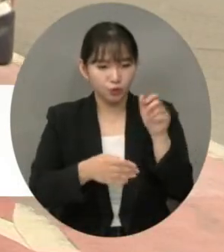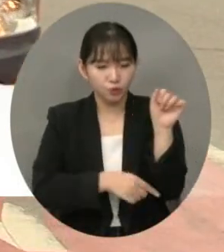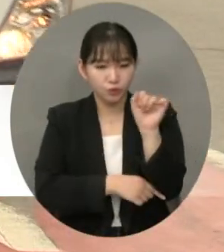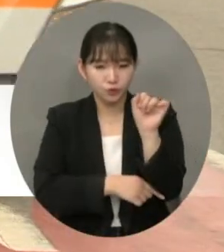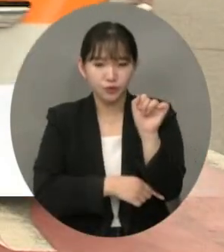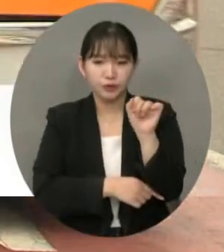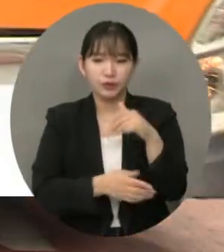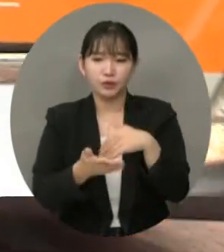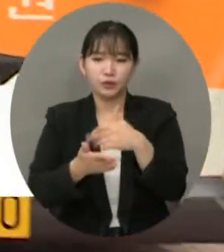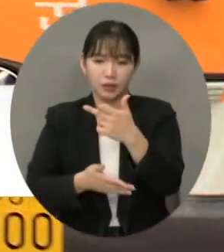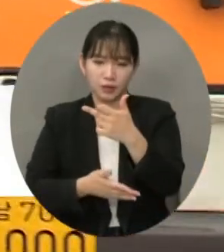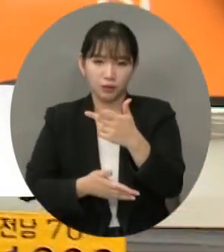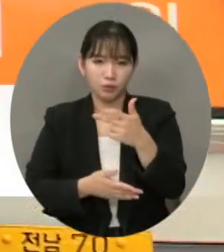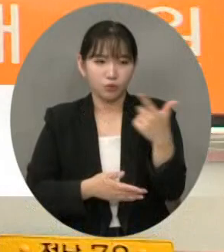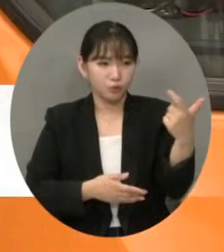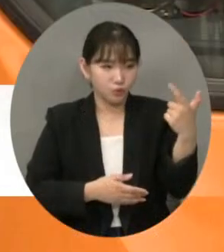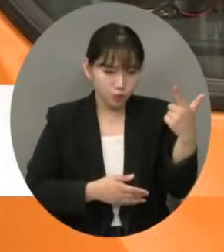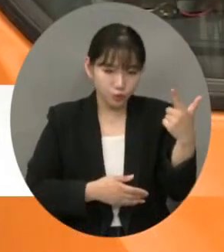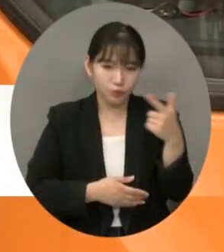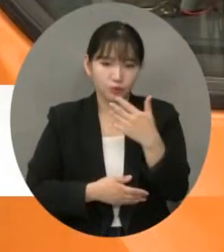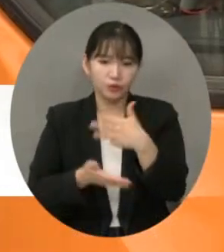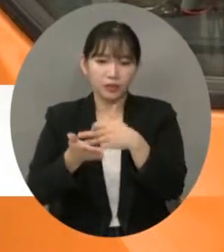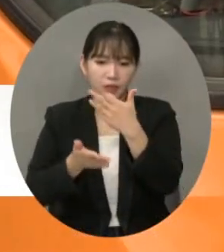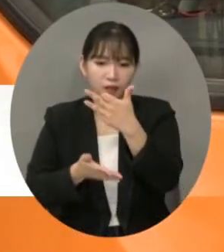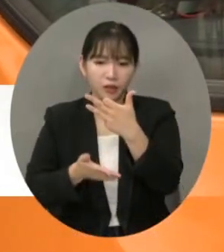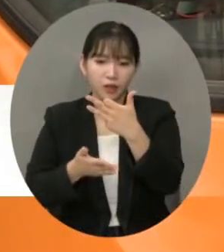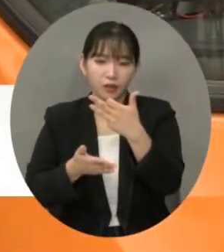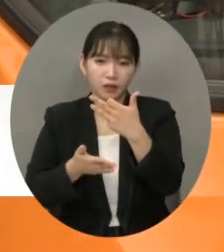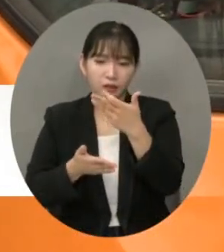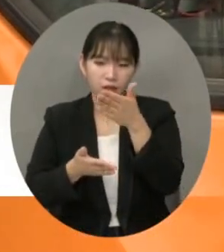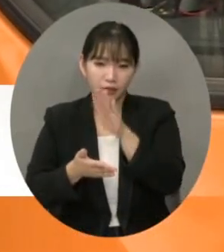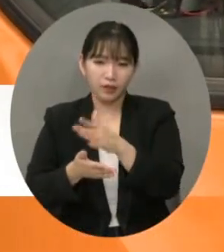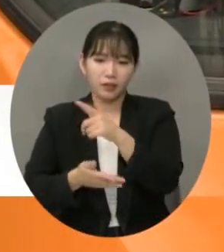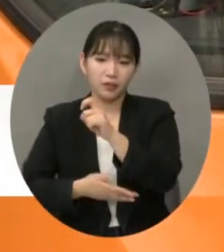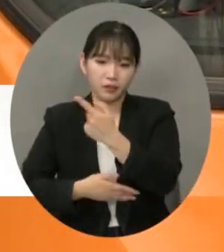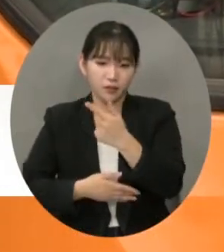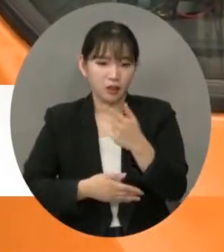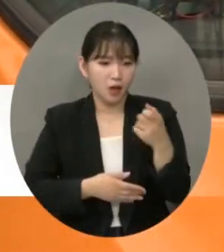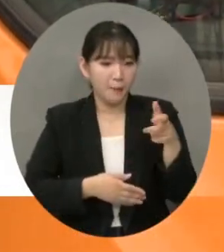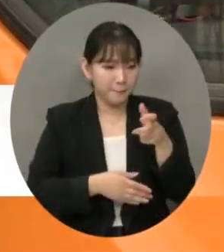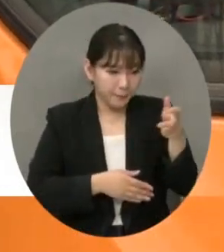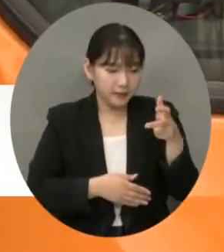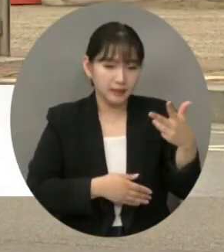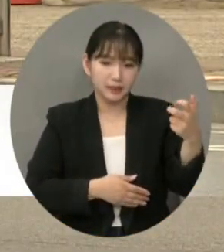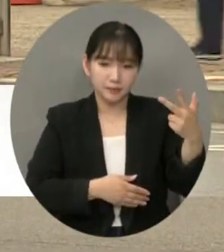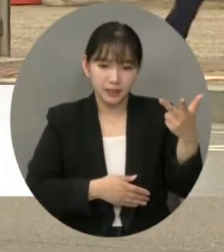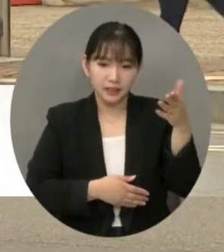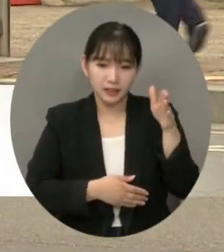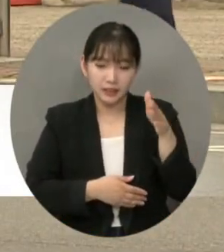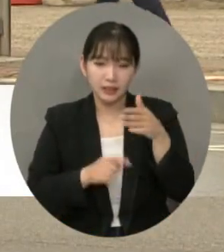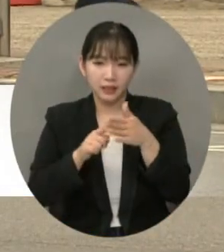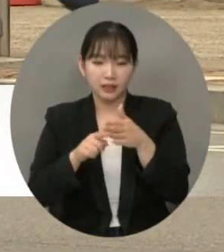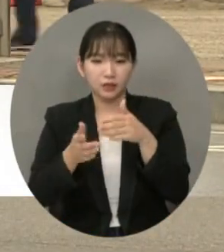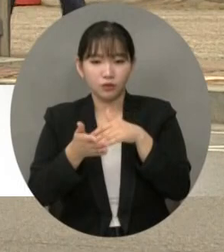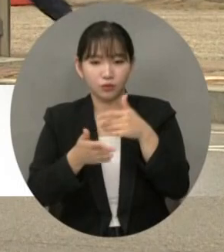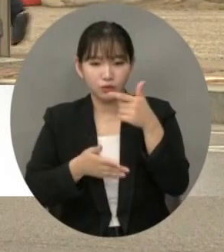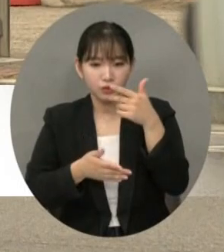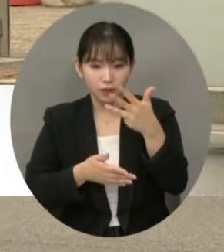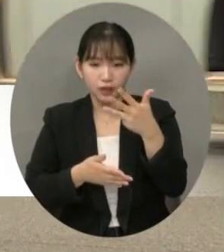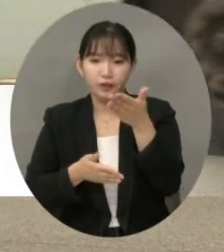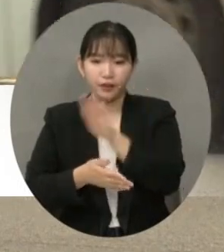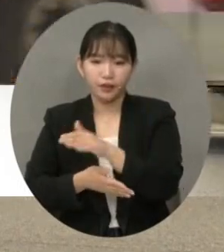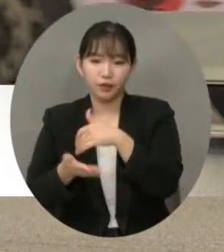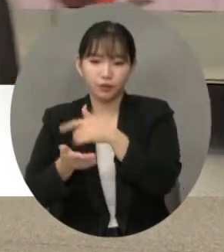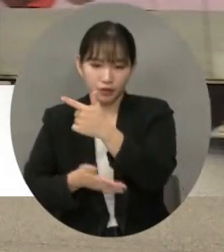17대로, 순환 66번이 18대에서 16대로, 순환 77번이 8대에서 6대로,